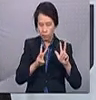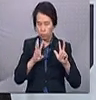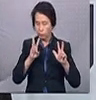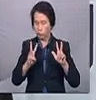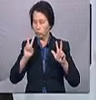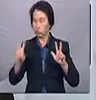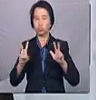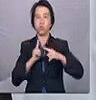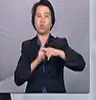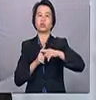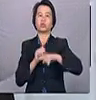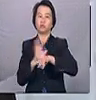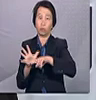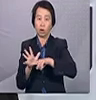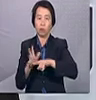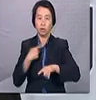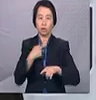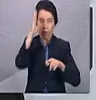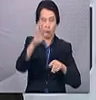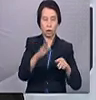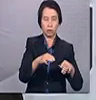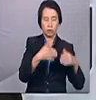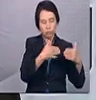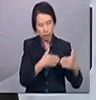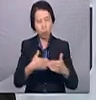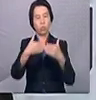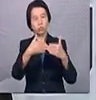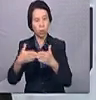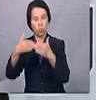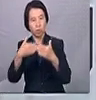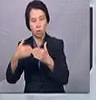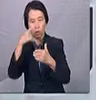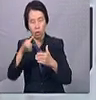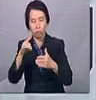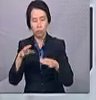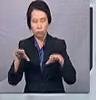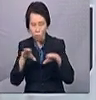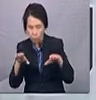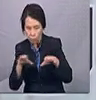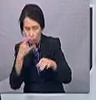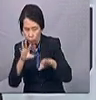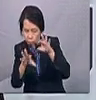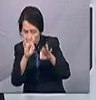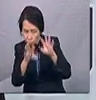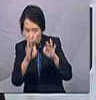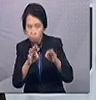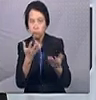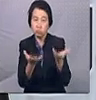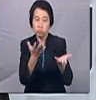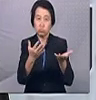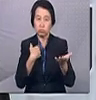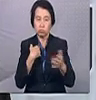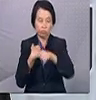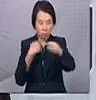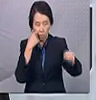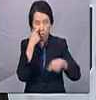3,662 positive. So we will continue to enhance our lab in terms of capacity. Our